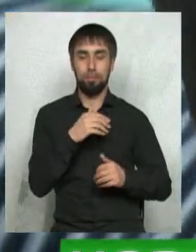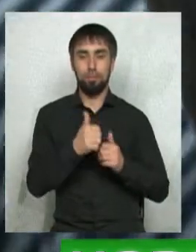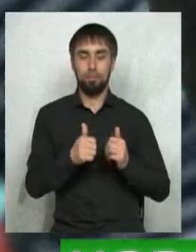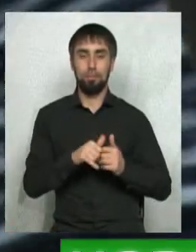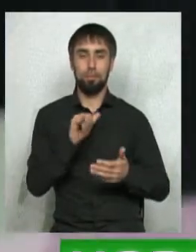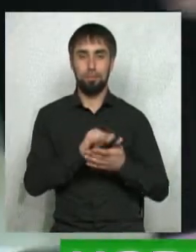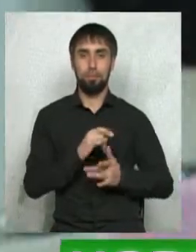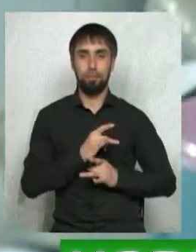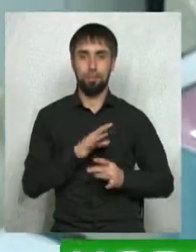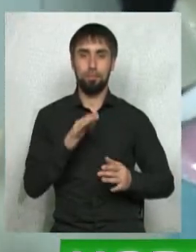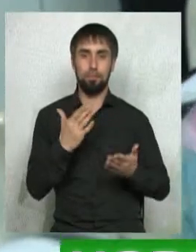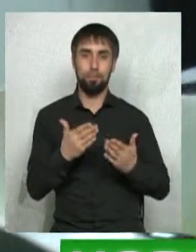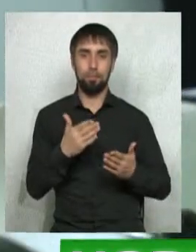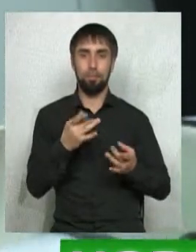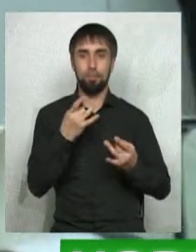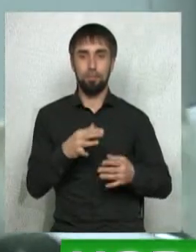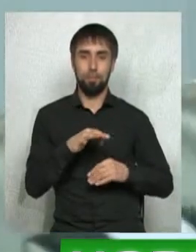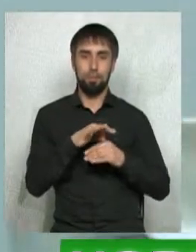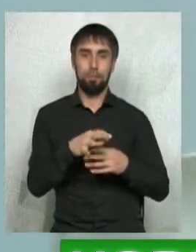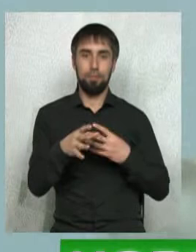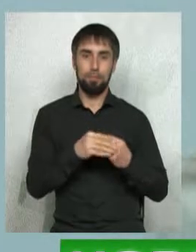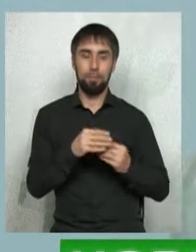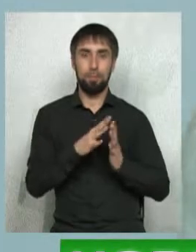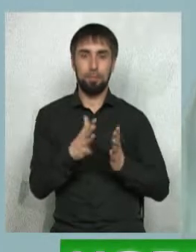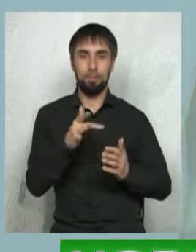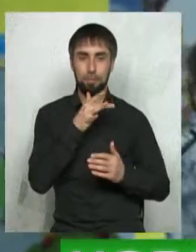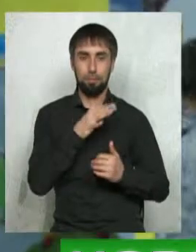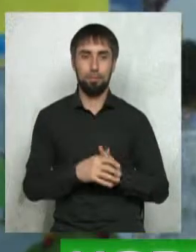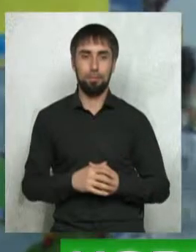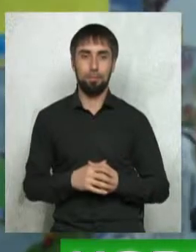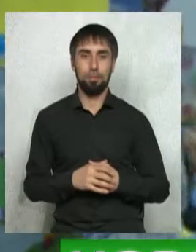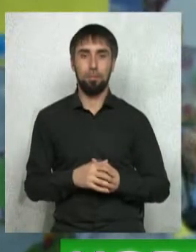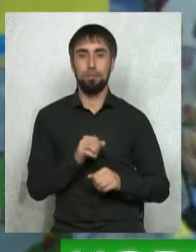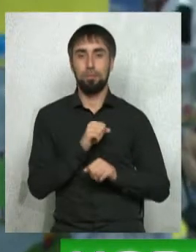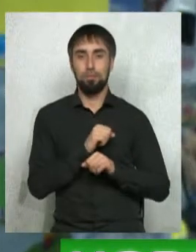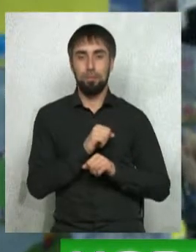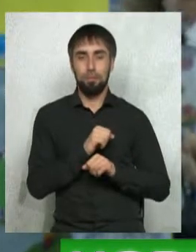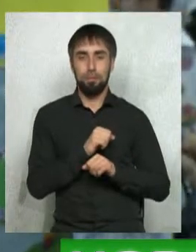устраивать праздники или просто проводить с ними как можно больше времени. Нельзя